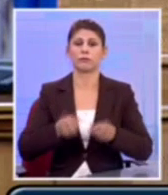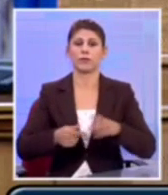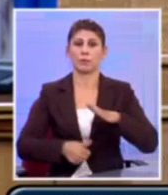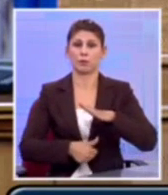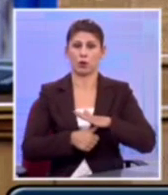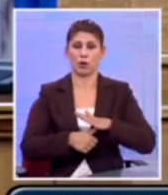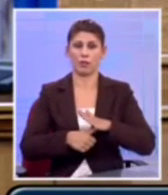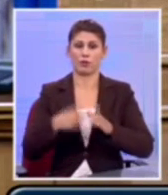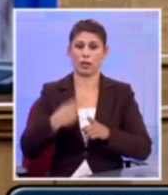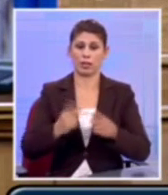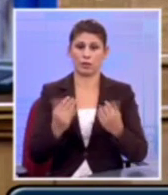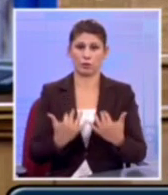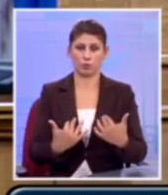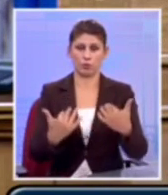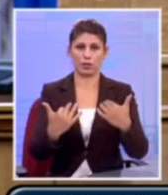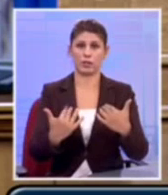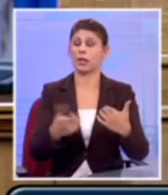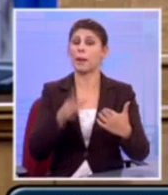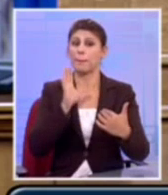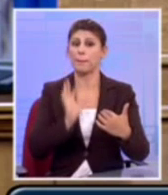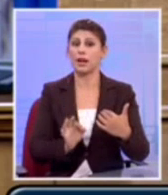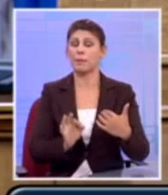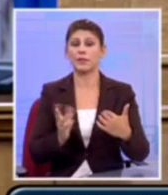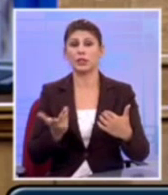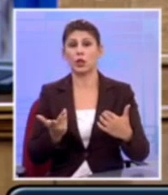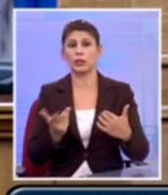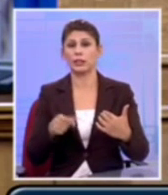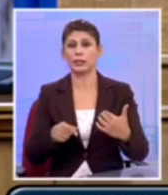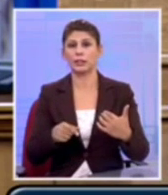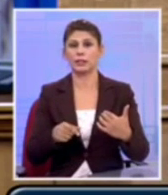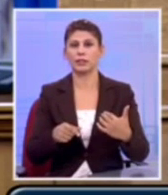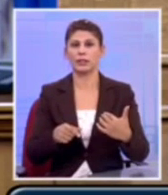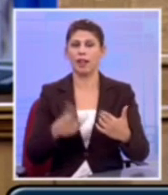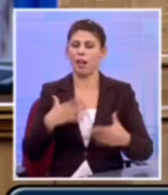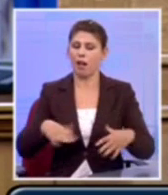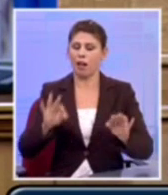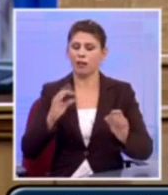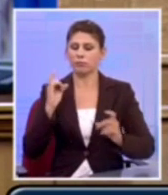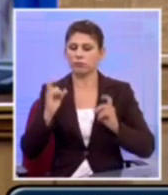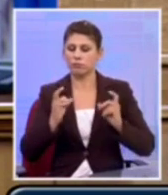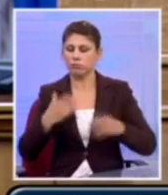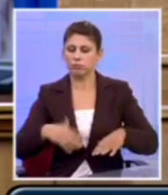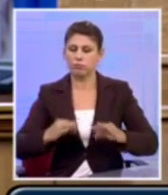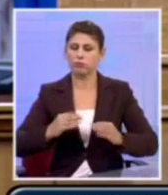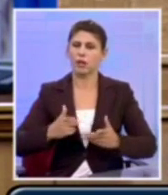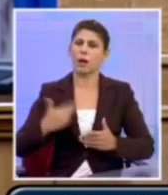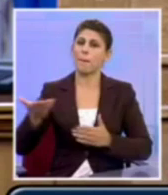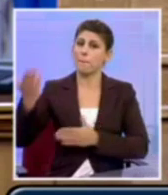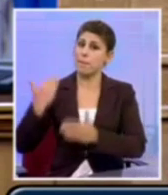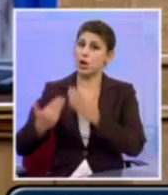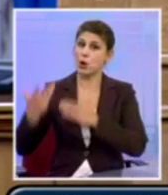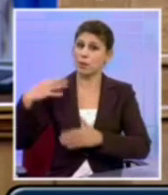Προέδρου της Ελληνικής Βουλής. Στην πραγματικότητα όμως κυοφορήθηκε σε όλη την προηγούμενη